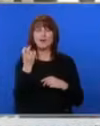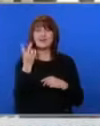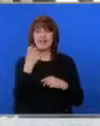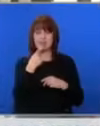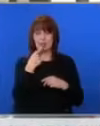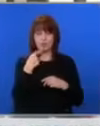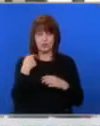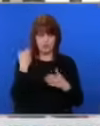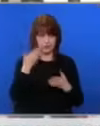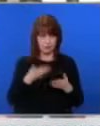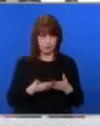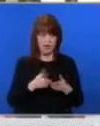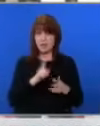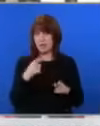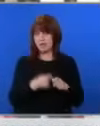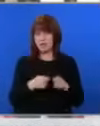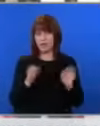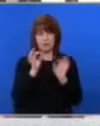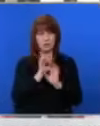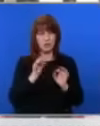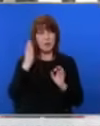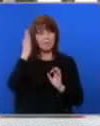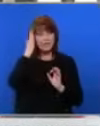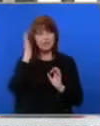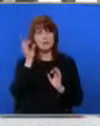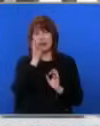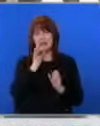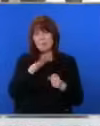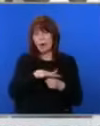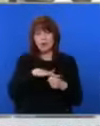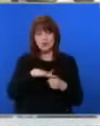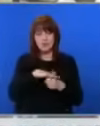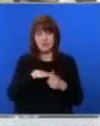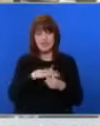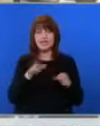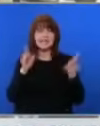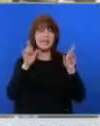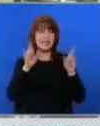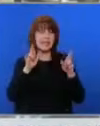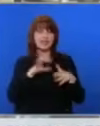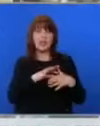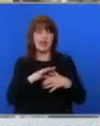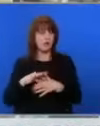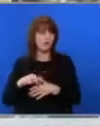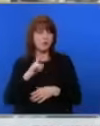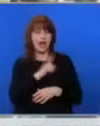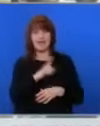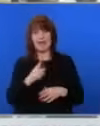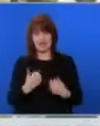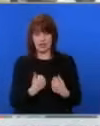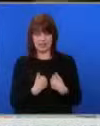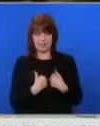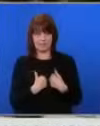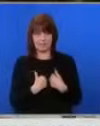насам, по тях не е направено нищо и Министерството няма никакво основание да се надява, че ръководството ще накаже себе си заради